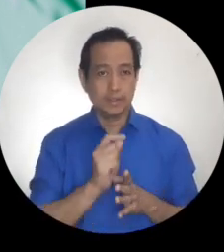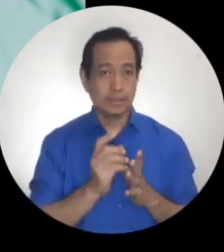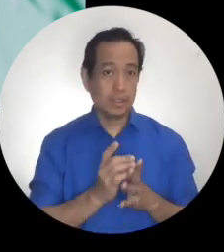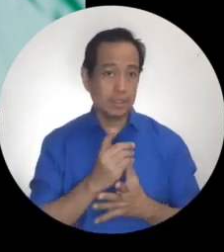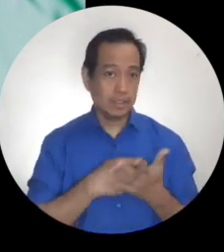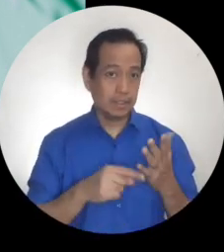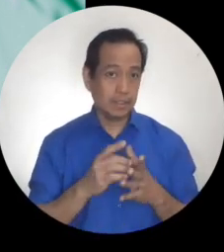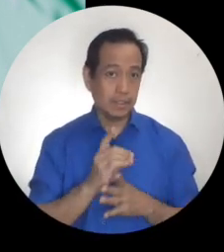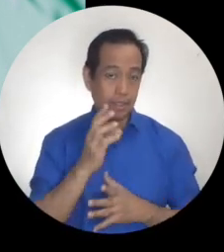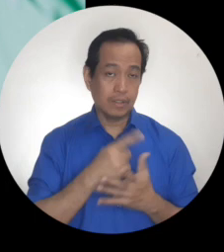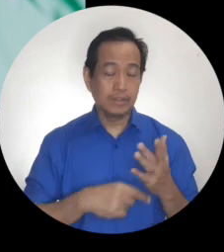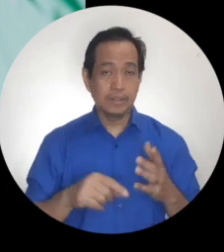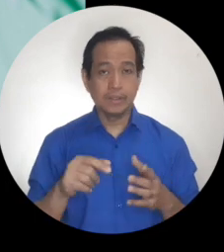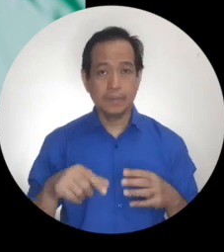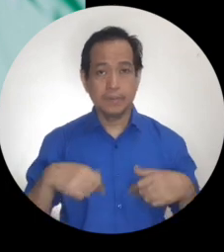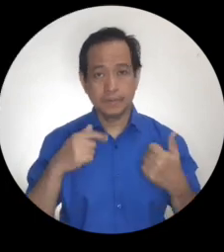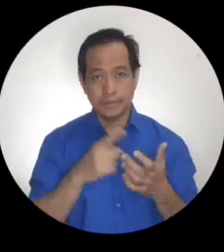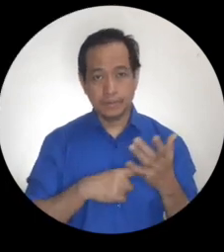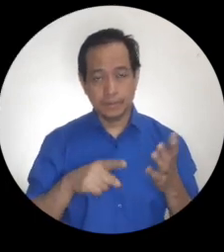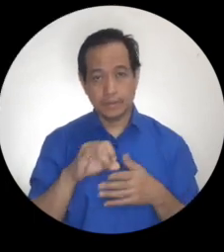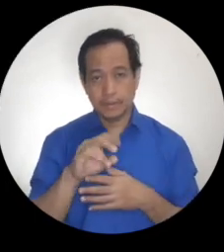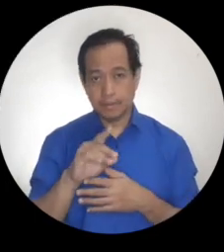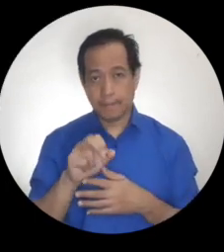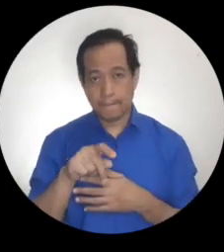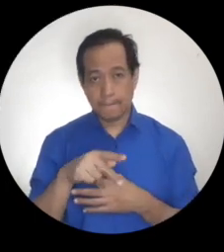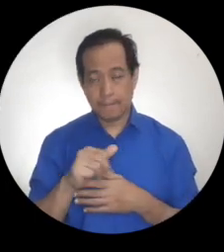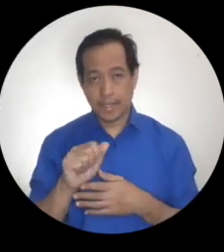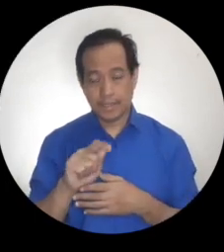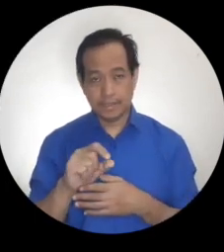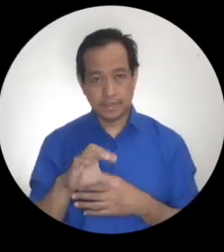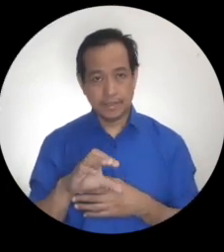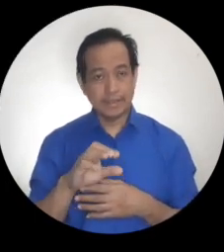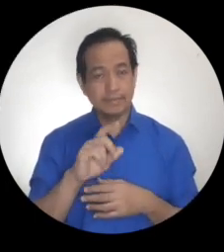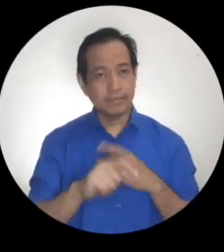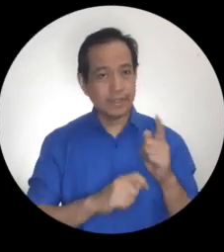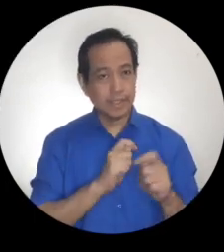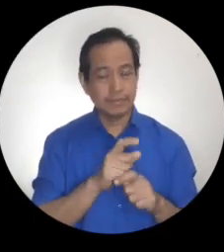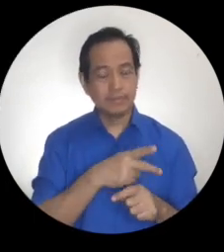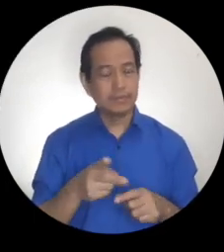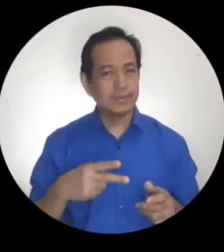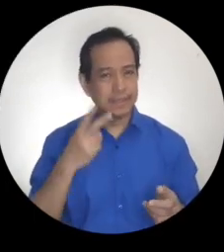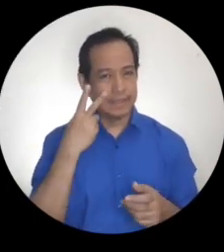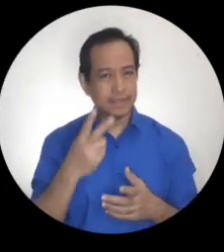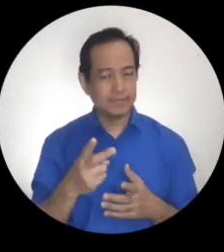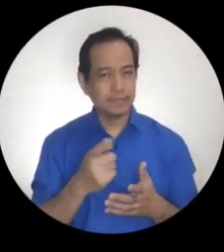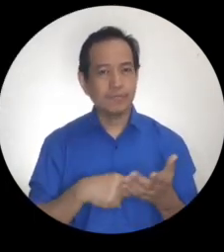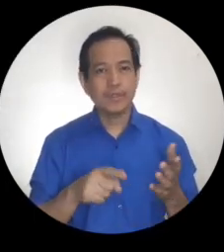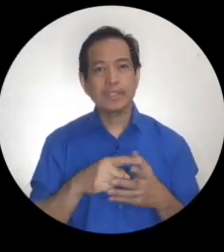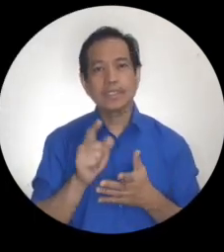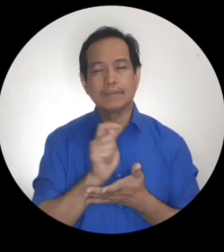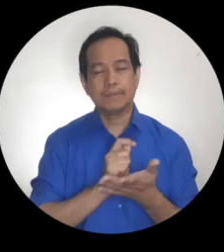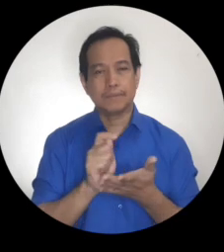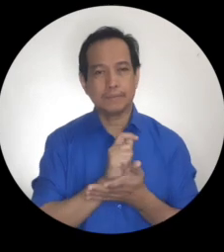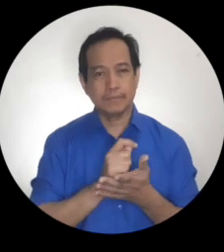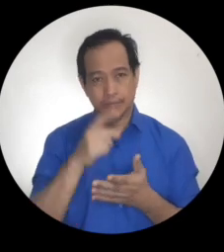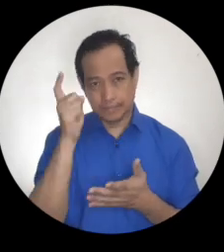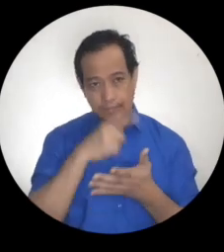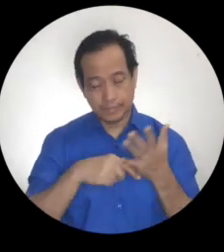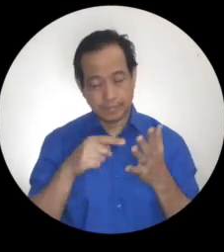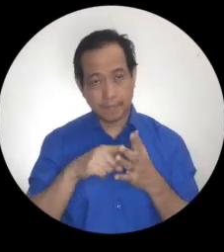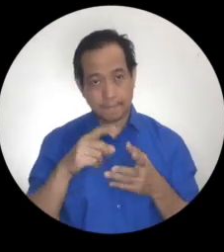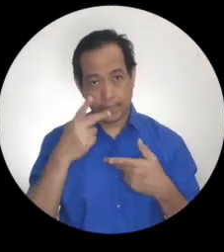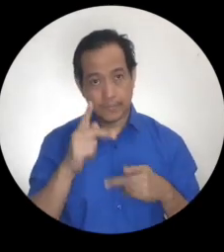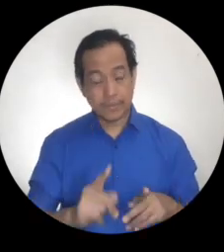sila. Particularly if we're talking about the adolescent idiopathic type, which is yung pinakamadalas na nakikita.